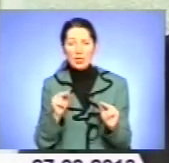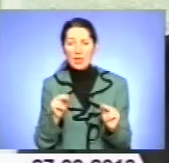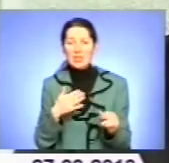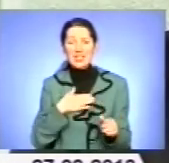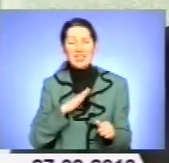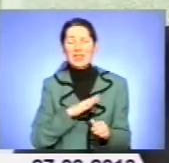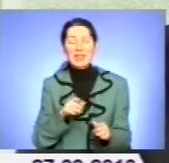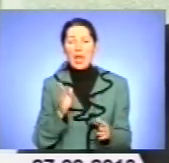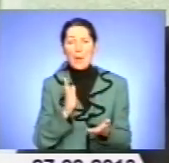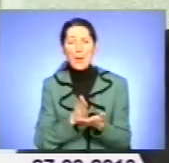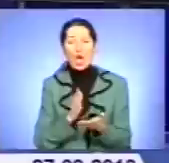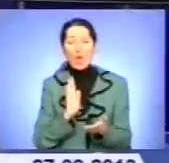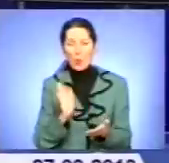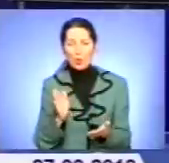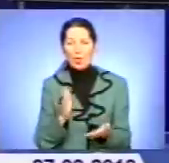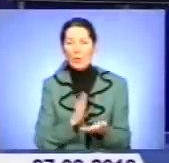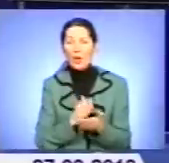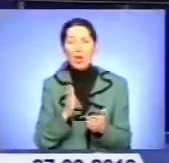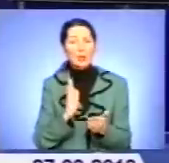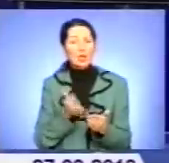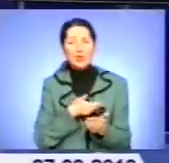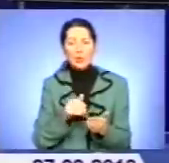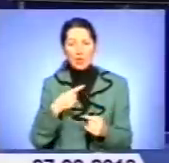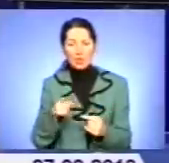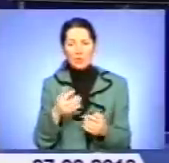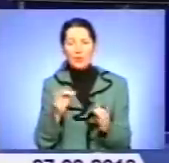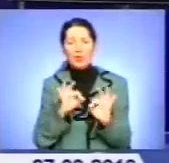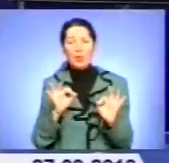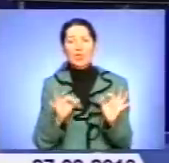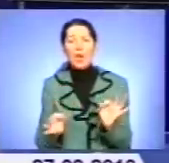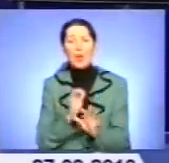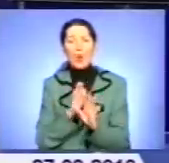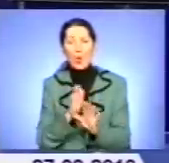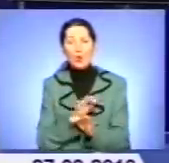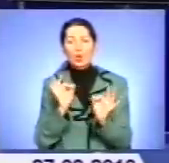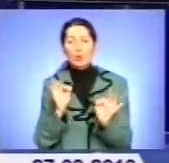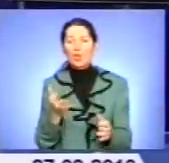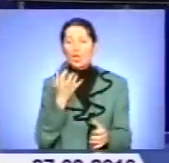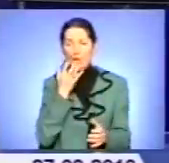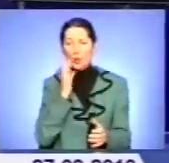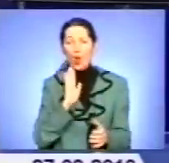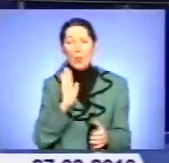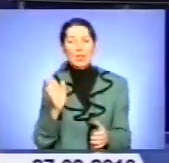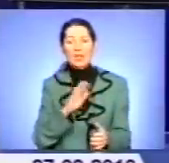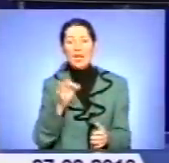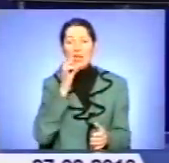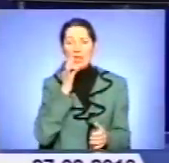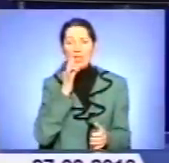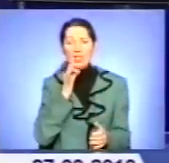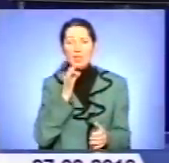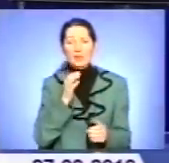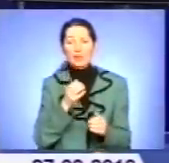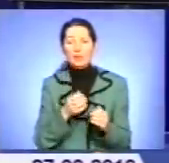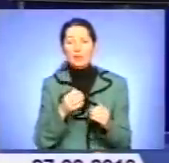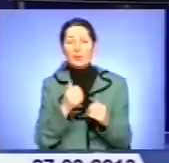повинен бути, має бути зовсім інакше. І ще інформація про погоду. Справжнє тепло прийде не раніше середини квітня.